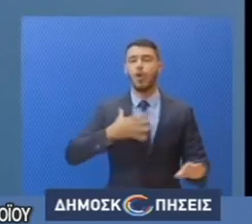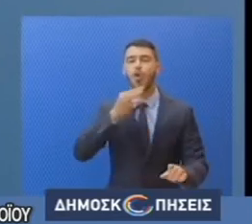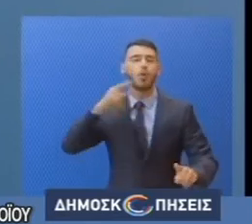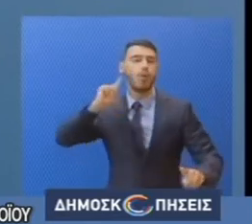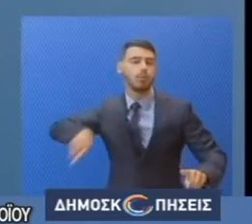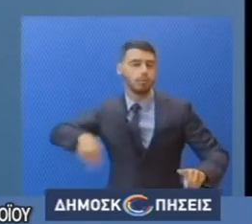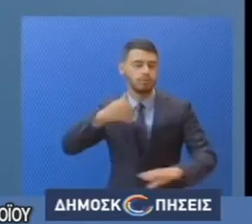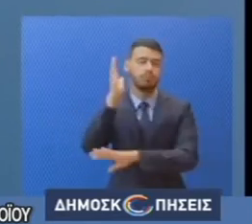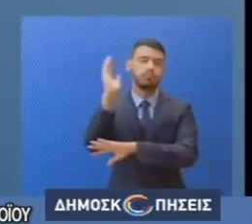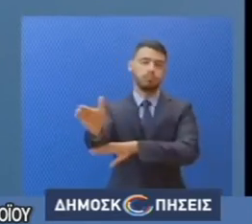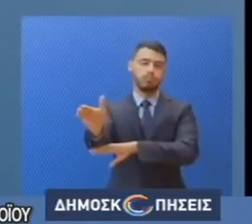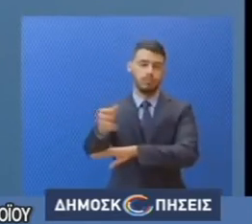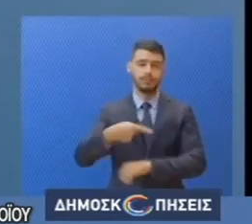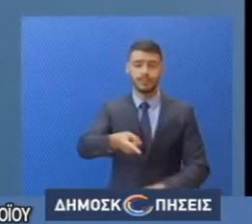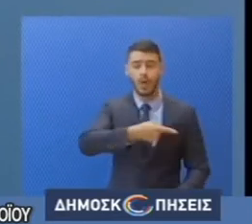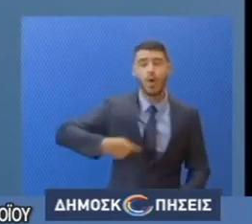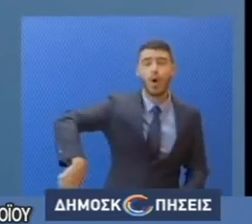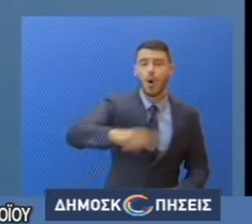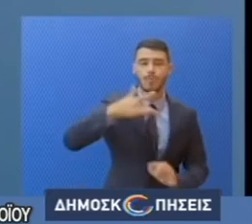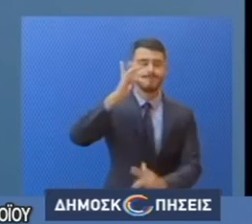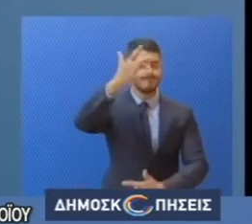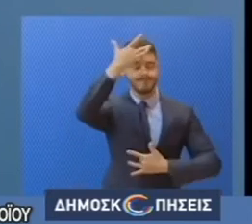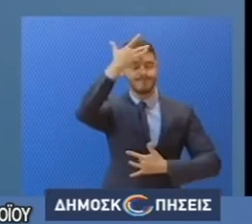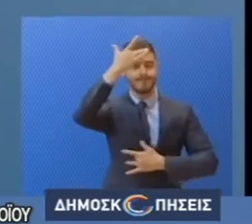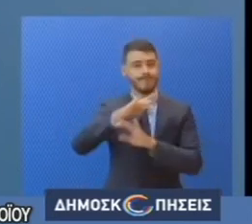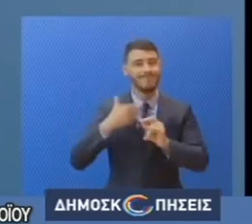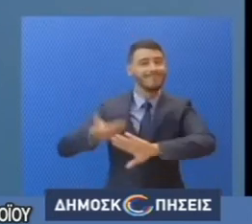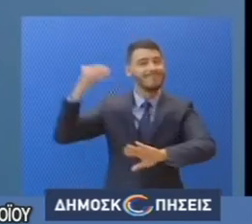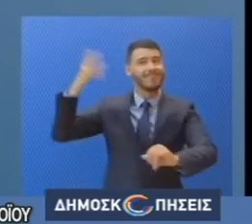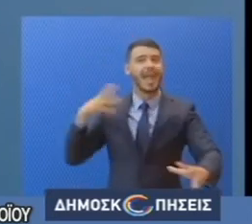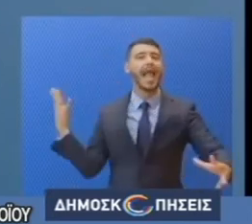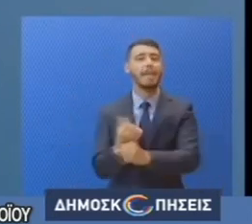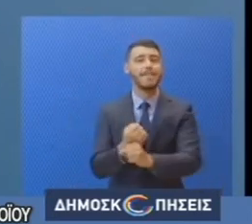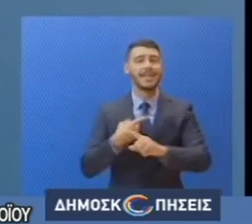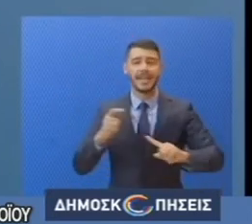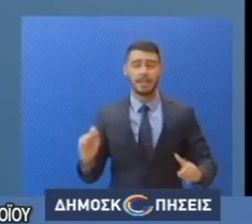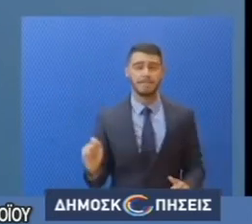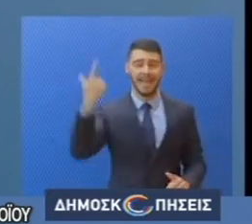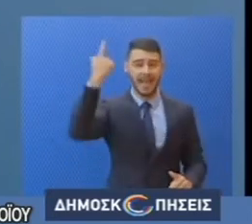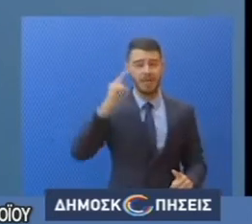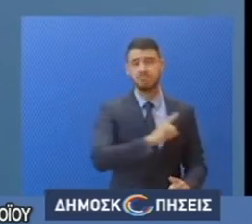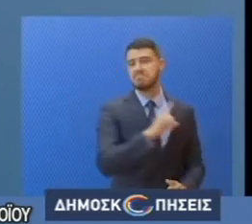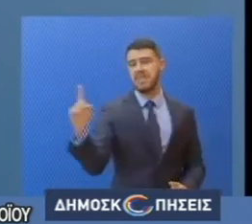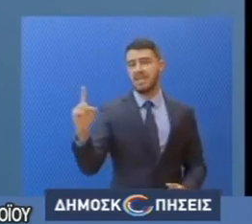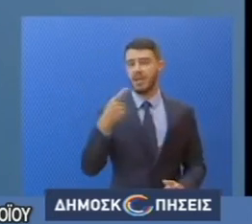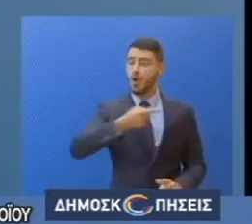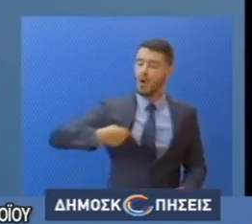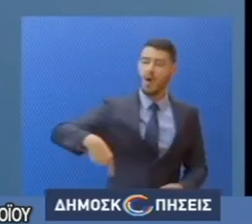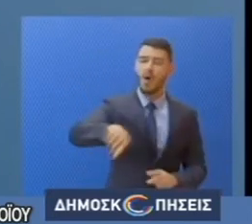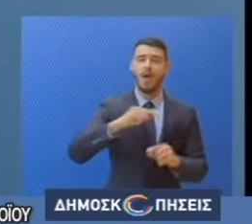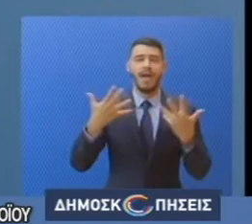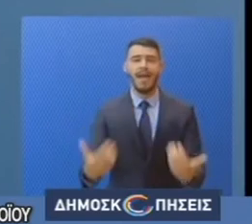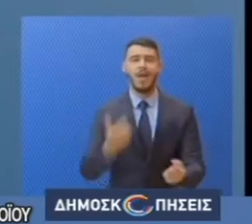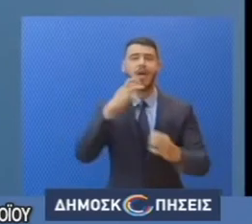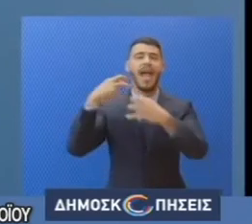Οφείλουμε όλοι να συνειδητοποιήσουμε ότι θα ήταν άδικο να γίνουμε θύματα της επιτυχίας μας. Θα ήταν λάθος να υποτιμήσουμε την ατομική ευθύνη και